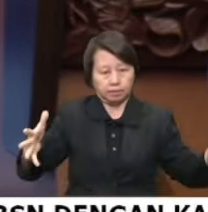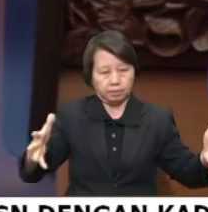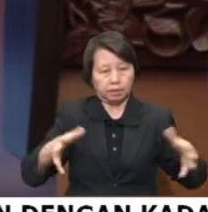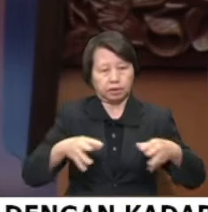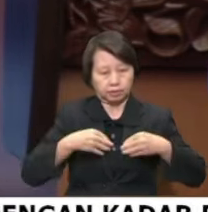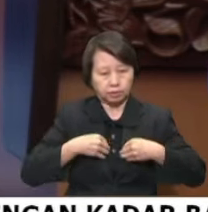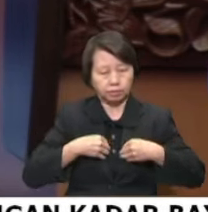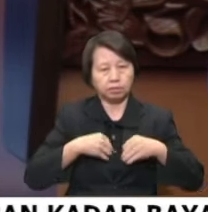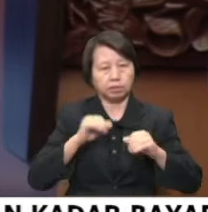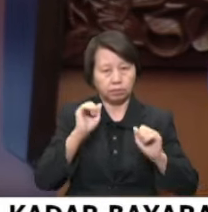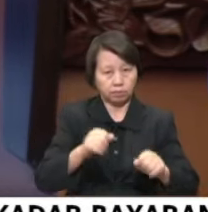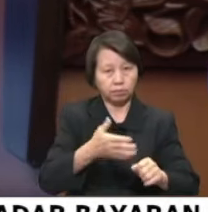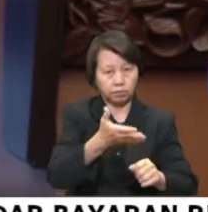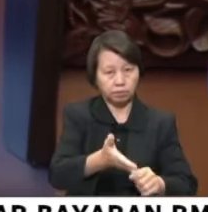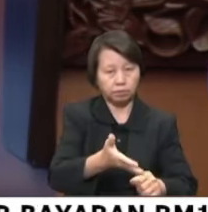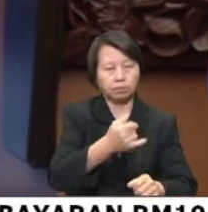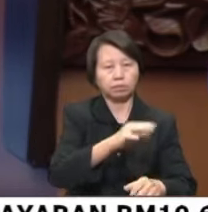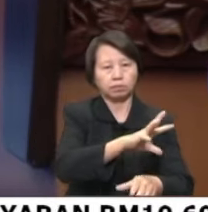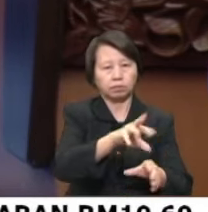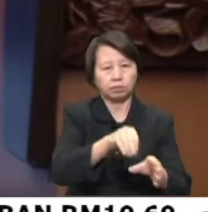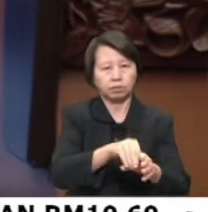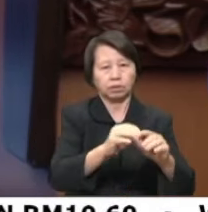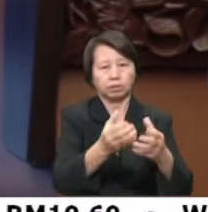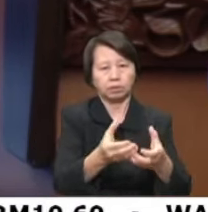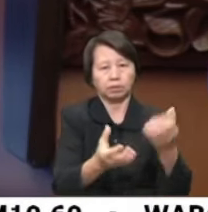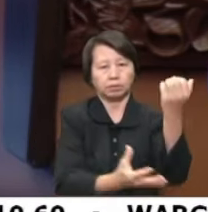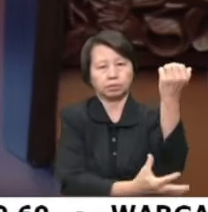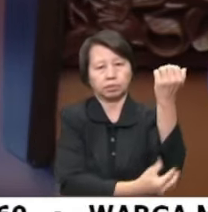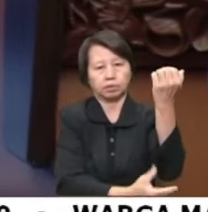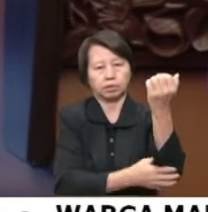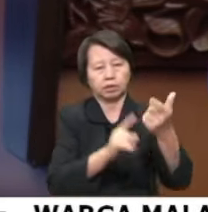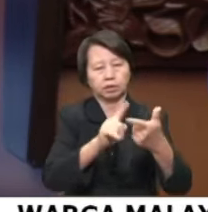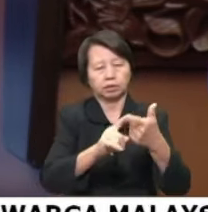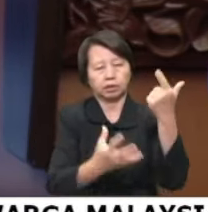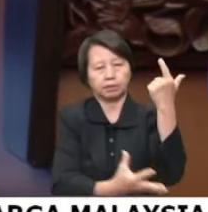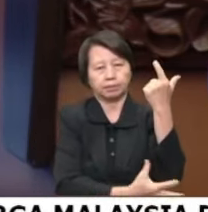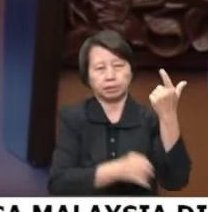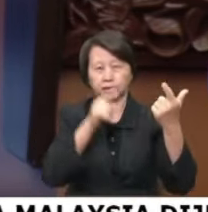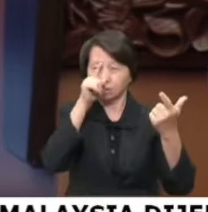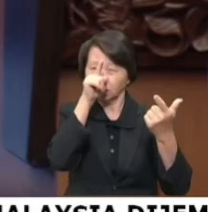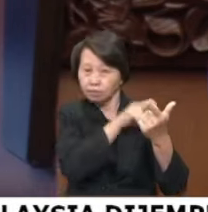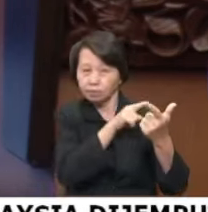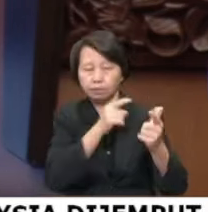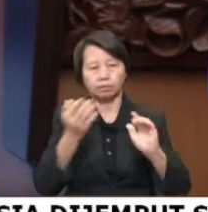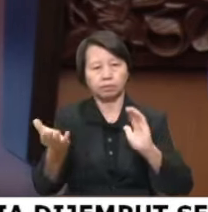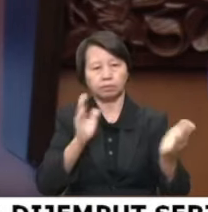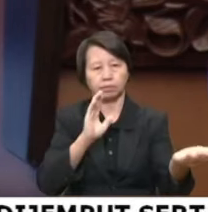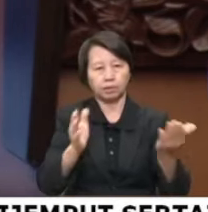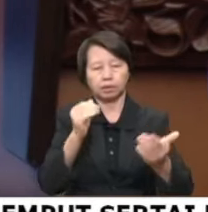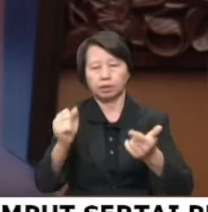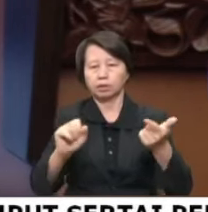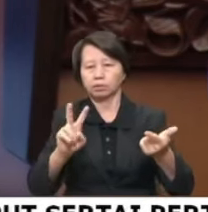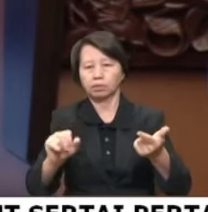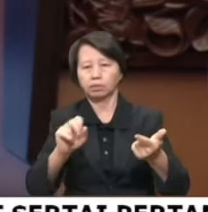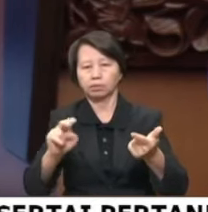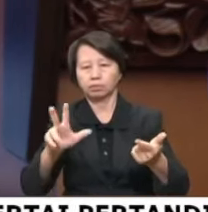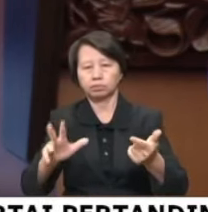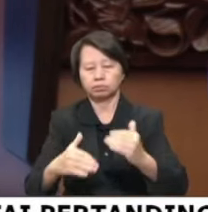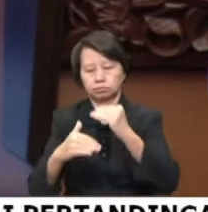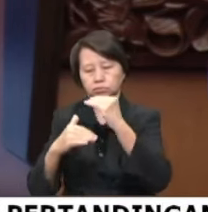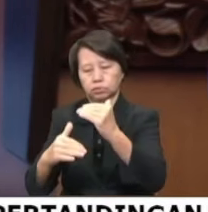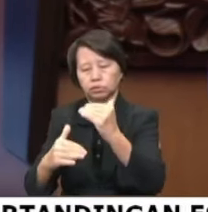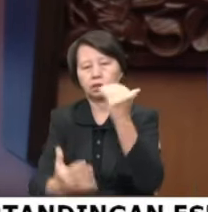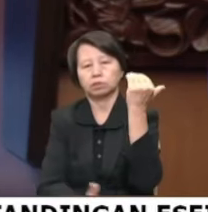yang layak untuk SARA merangkumi golongan miskin dan miskin tegar berbanding tahun 2023 yang hanya terhad